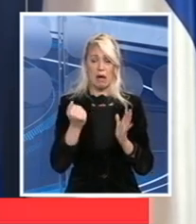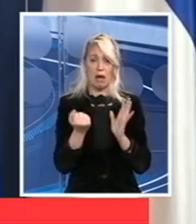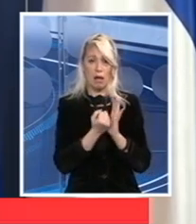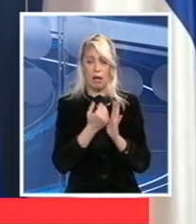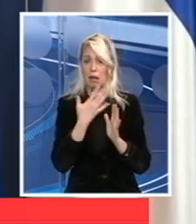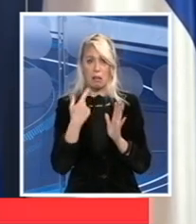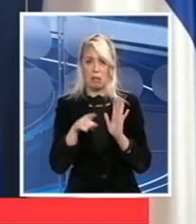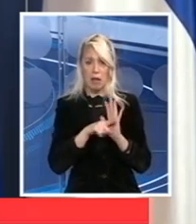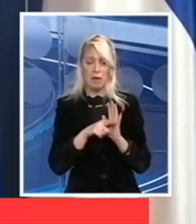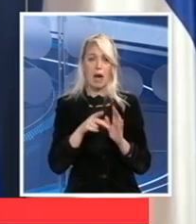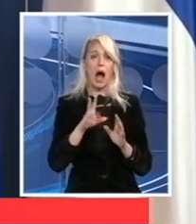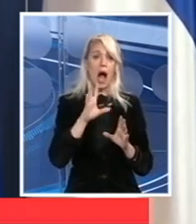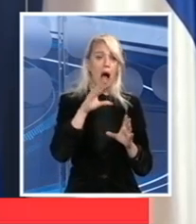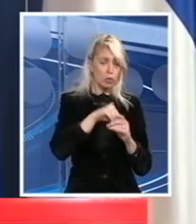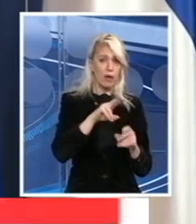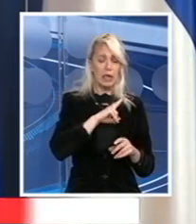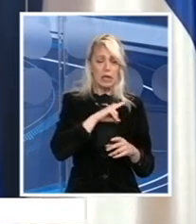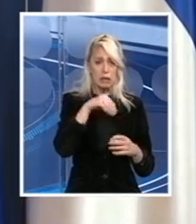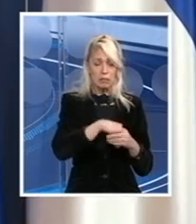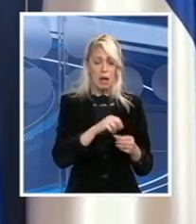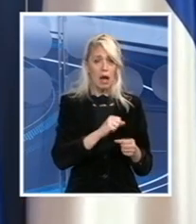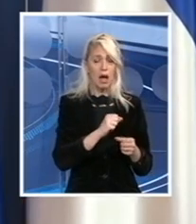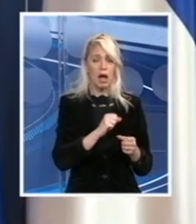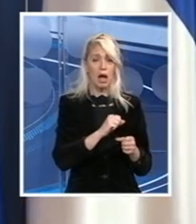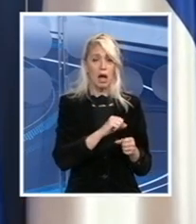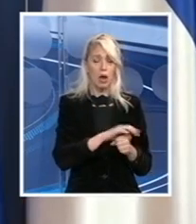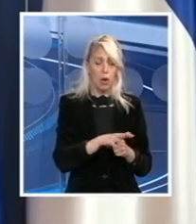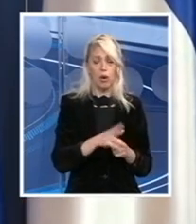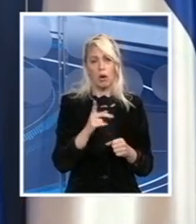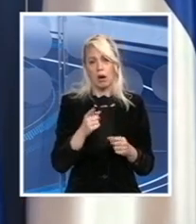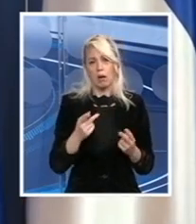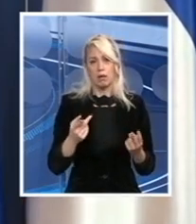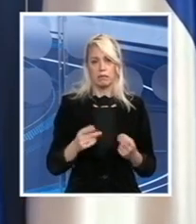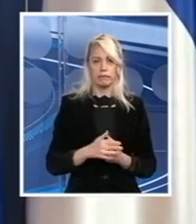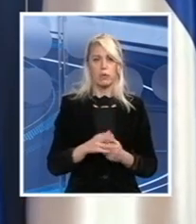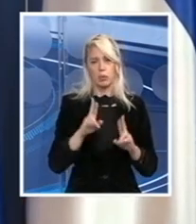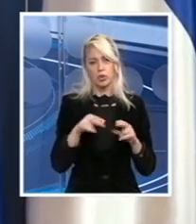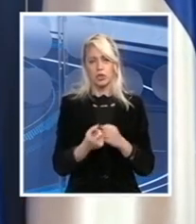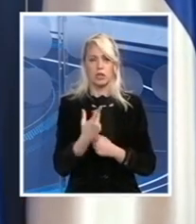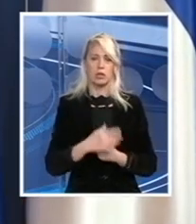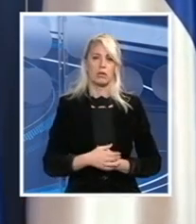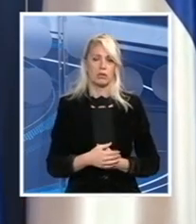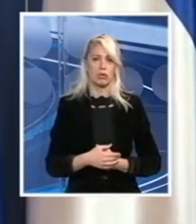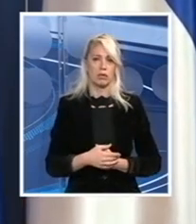Nije nepoznato i nije nemoguće. Znači, ako imaju vrlo jasne kliničke